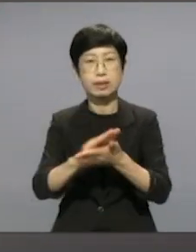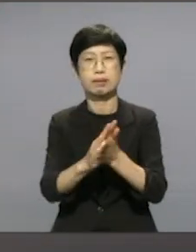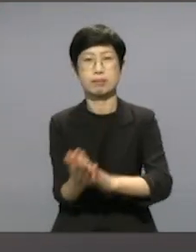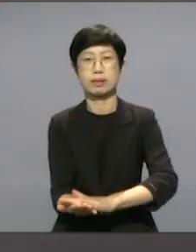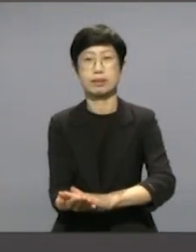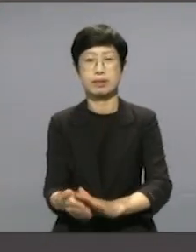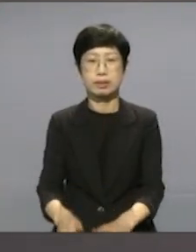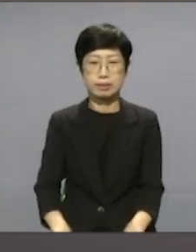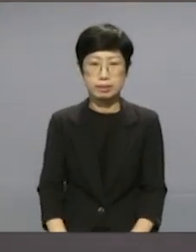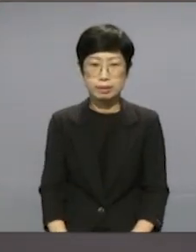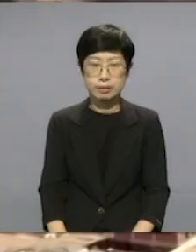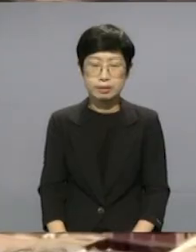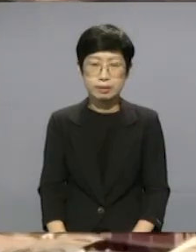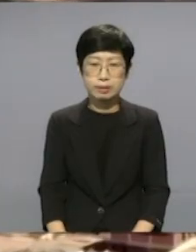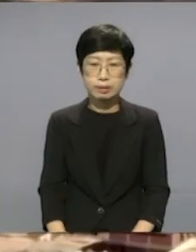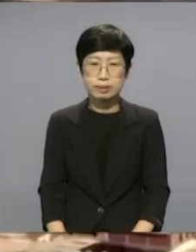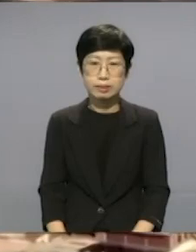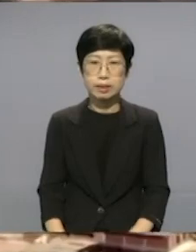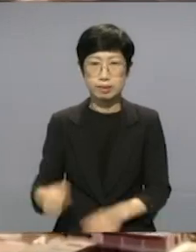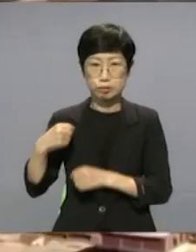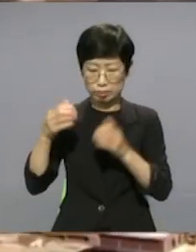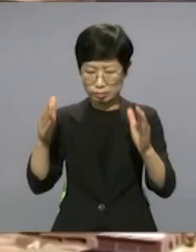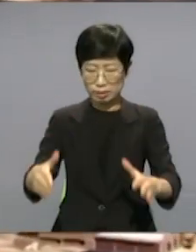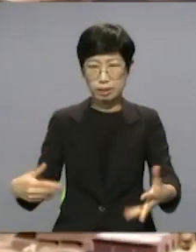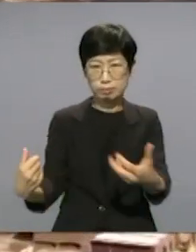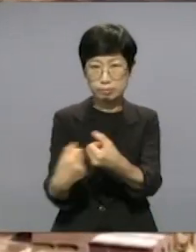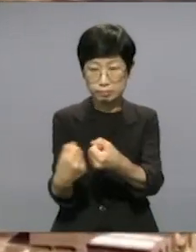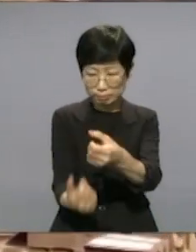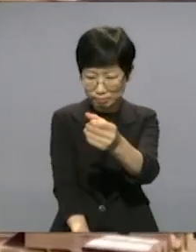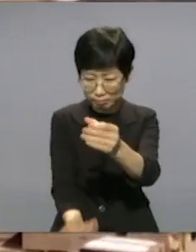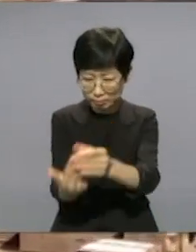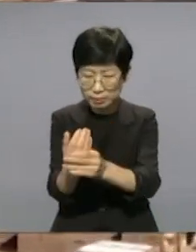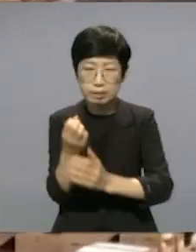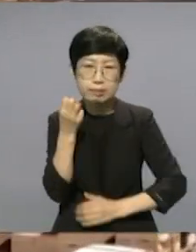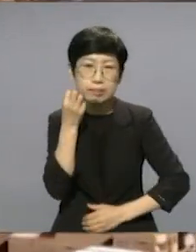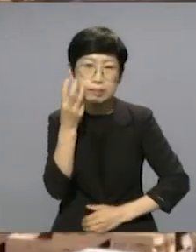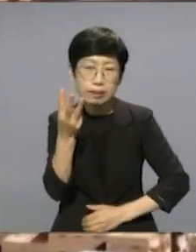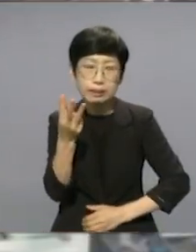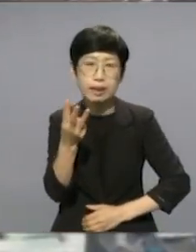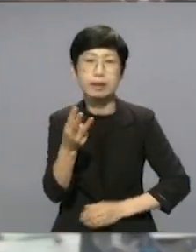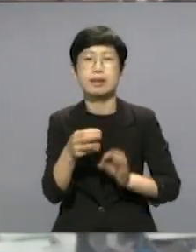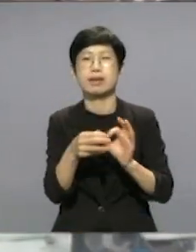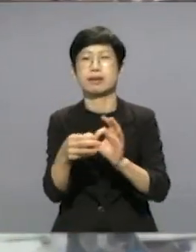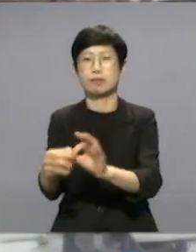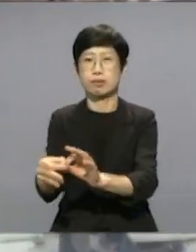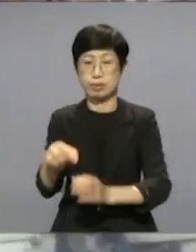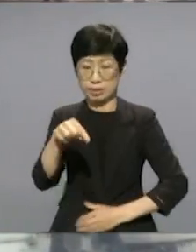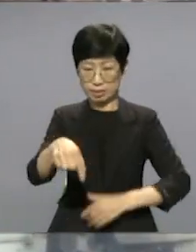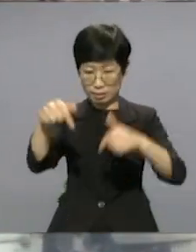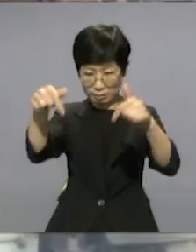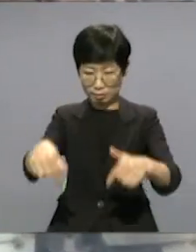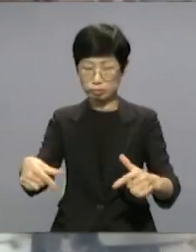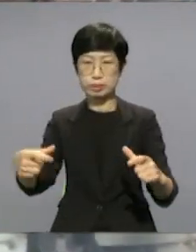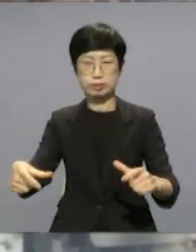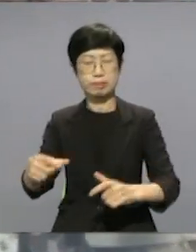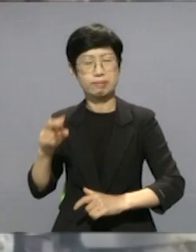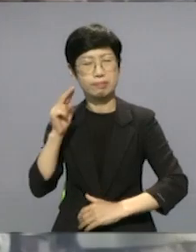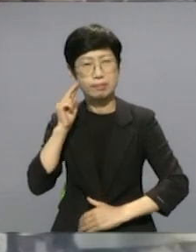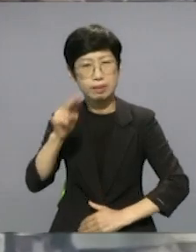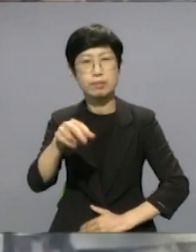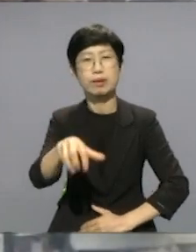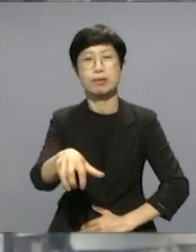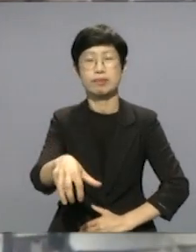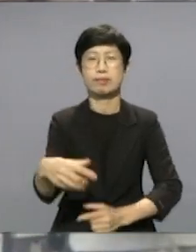변했습니다. 수단 군벌 간 무력 분쟁이 일어난 지 석 달째 서부 다르푸르는 가장 참혹한 지역이